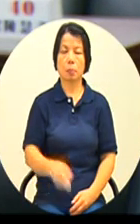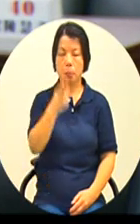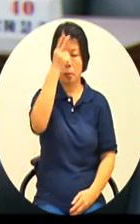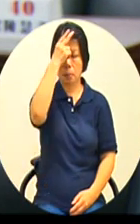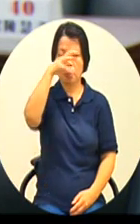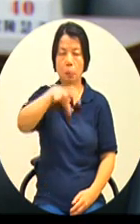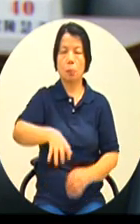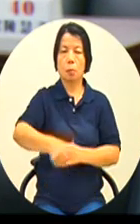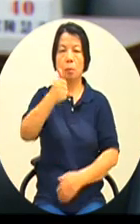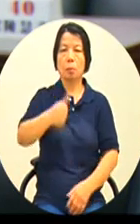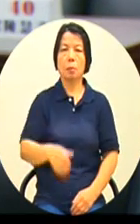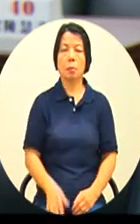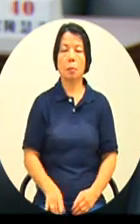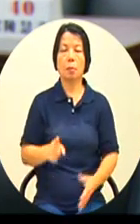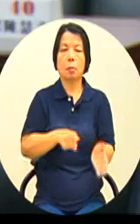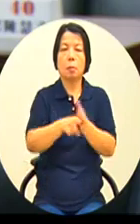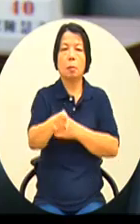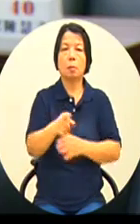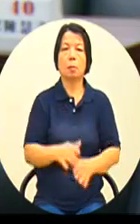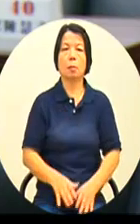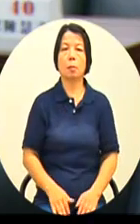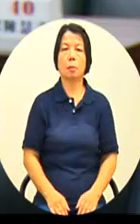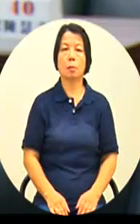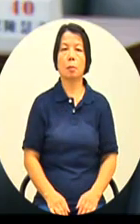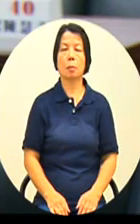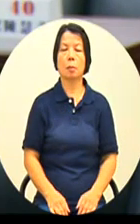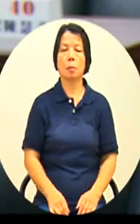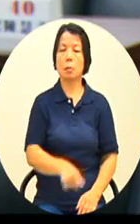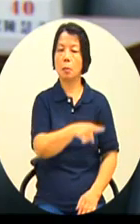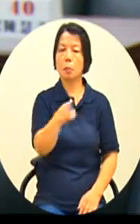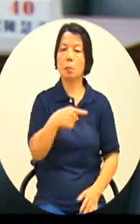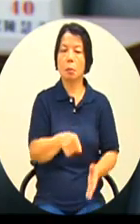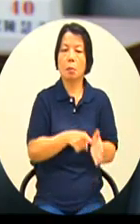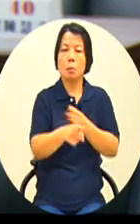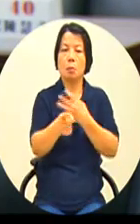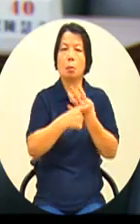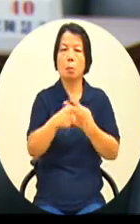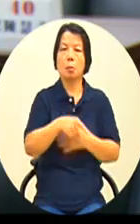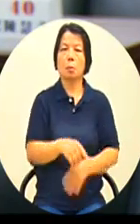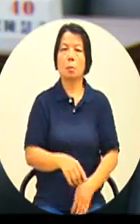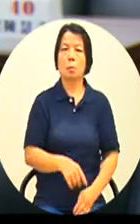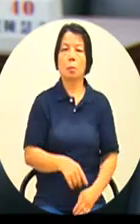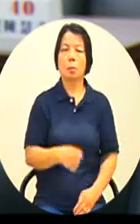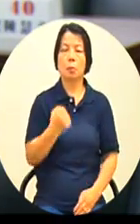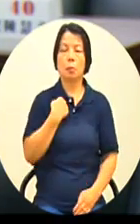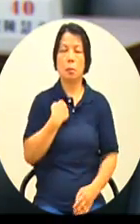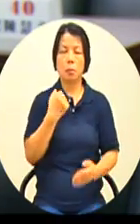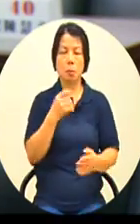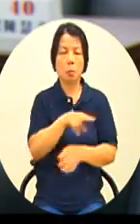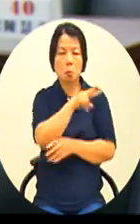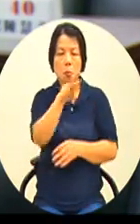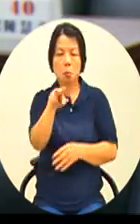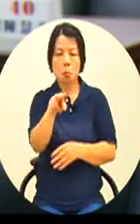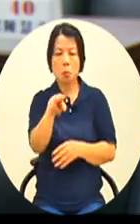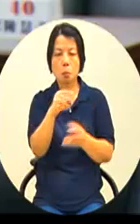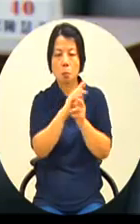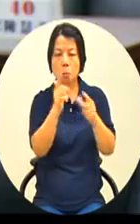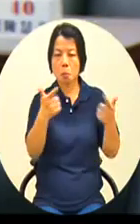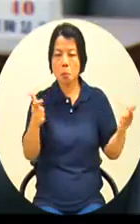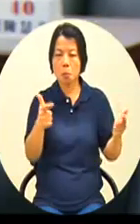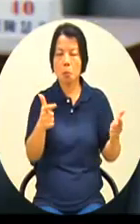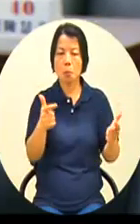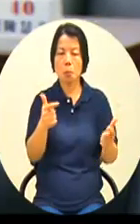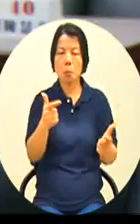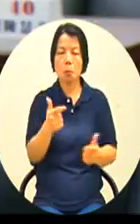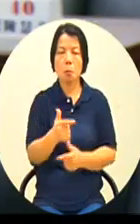你一直伫即个领域吼，你多才多艺，你咧看足 看足侪物件，希望甲公安